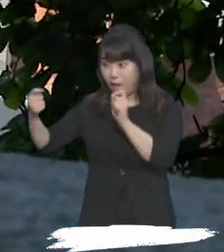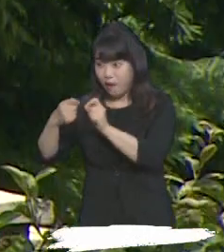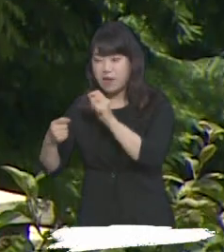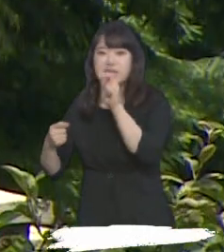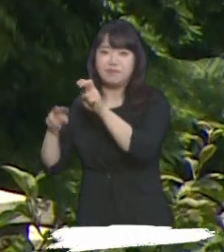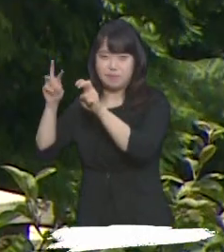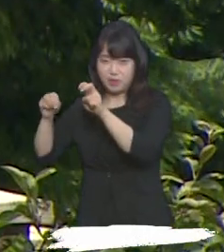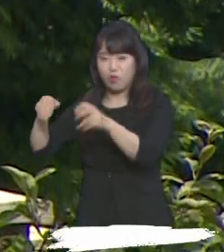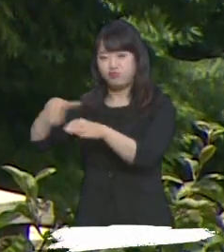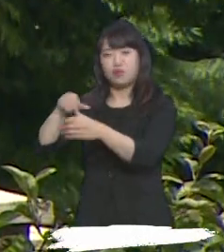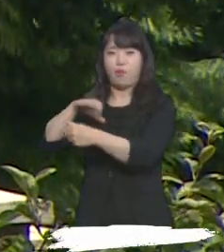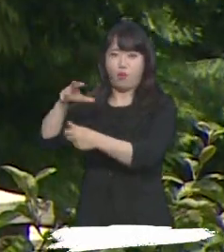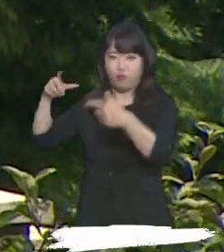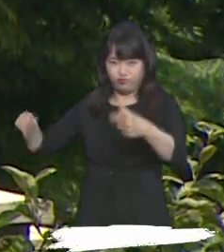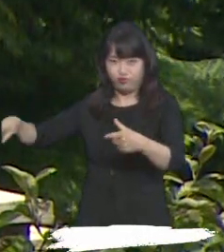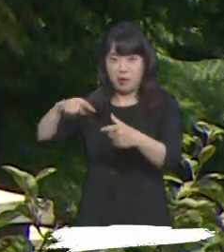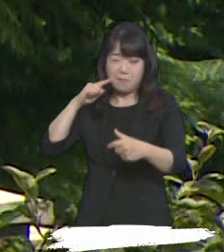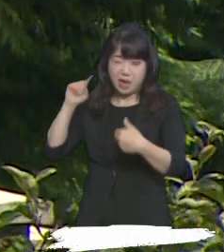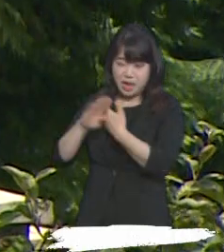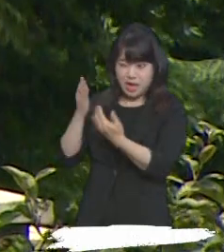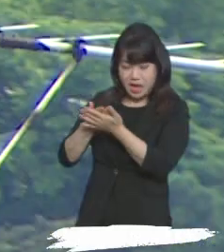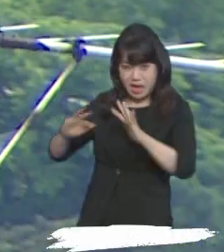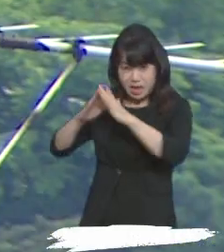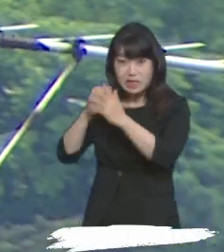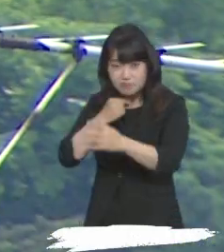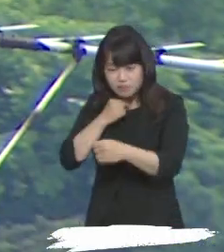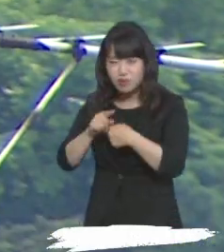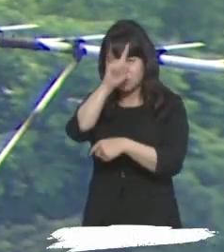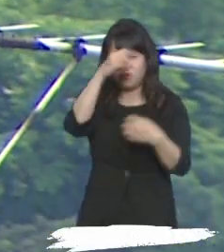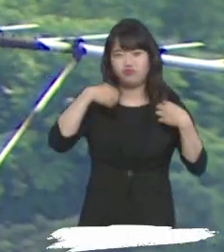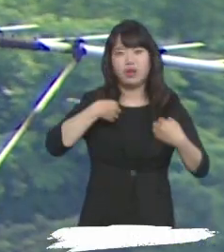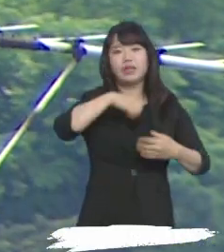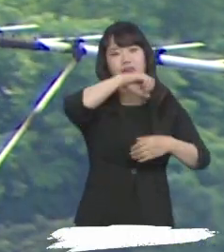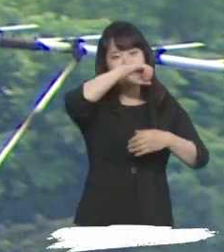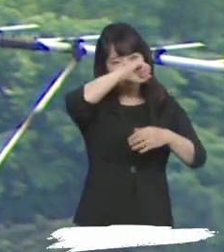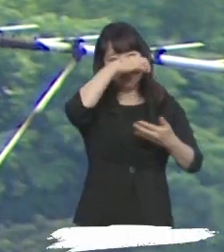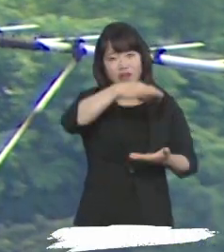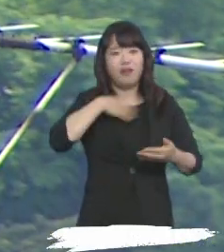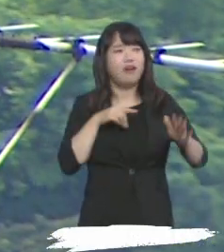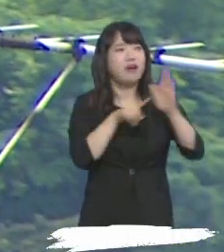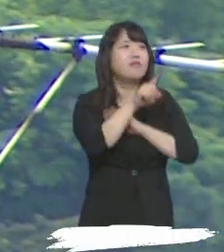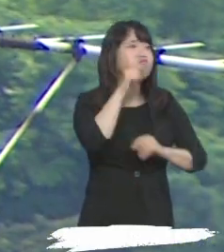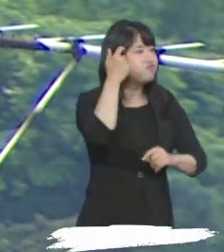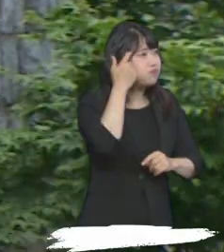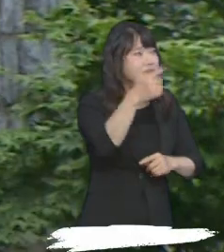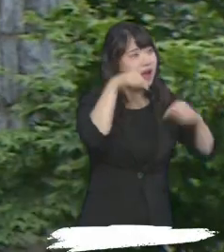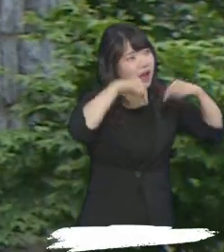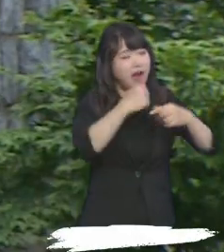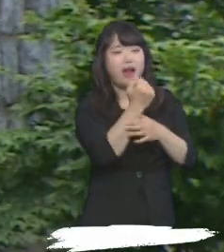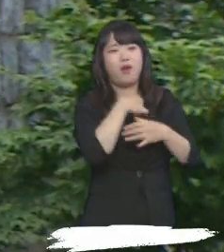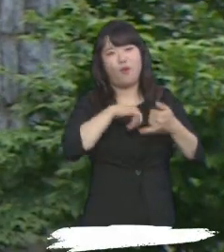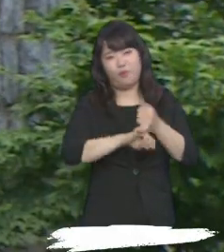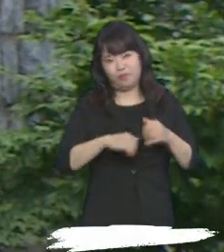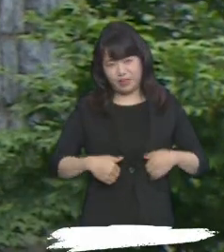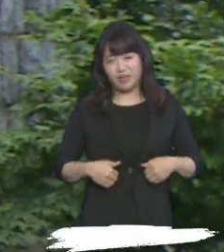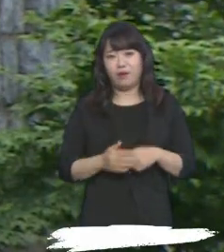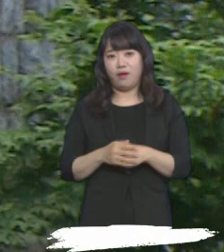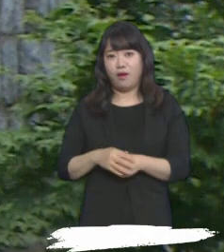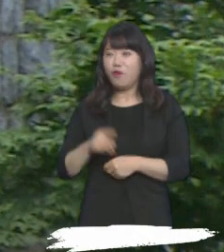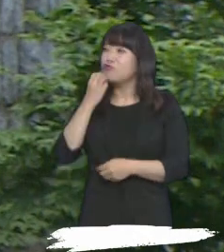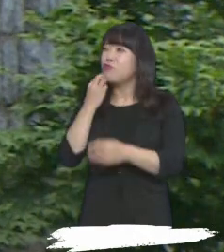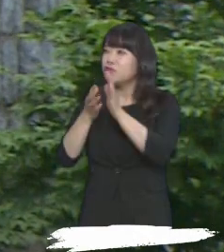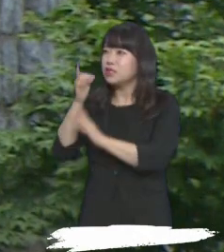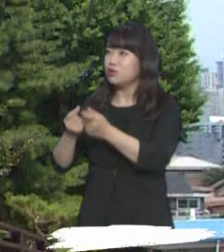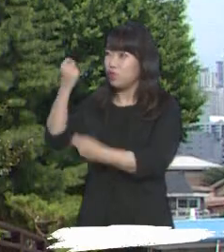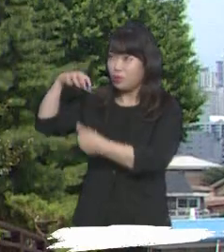보호구역. 일대에서 건축 행위를 하려면 먼저 국가유산청에서 심의를 받아야 합니다. 높이 규제 완화와는